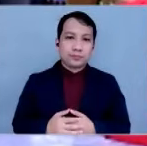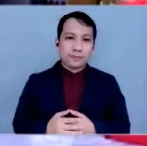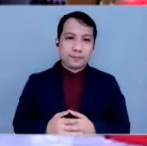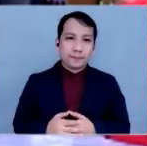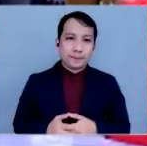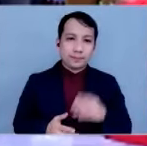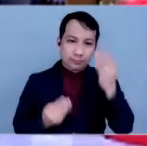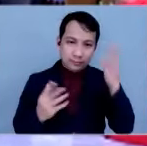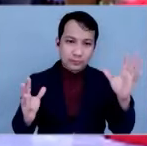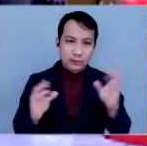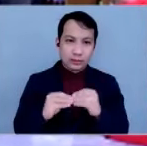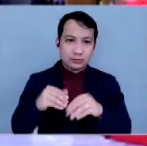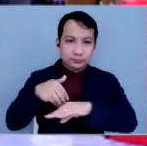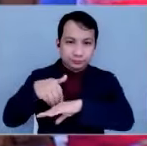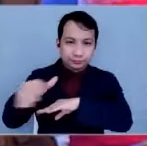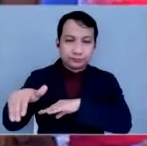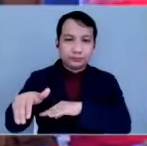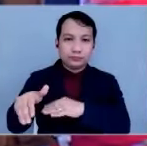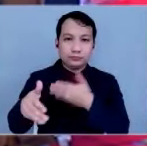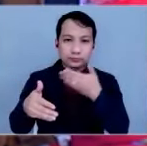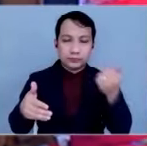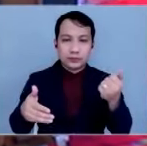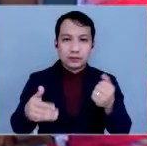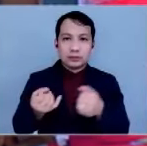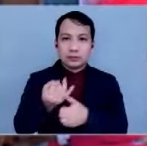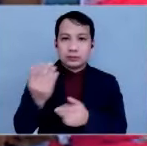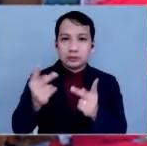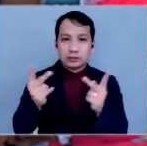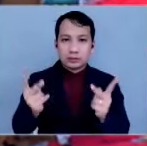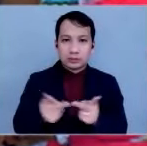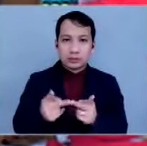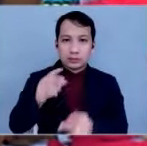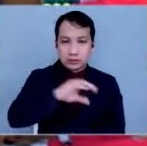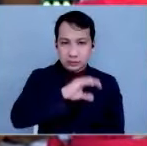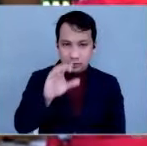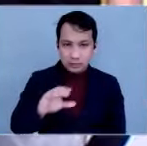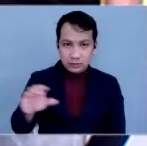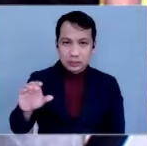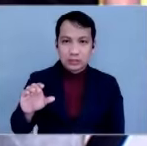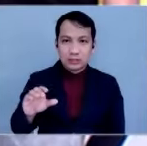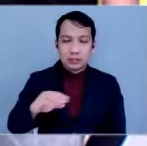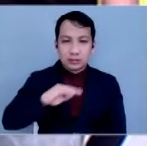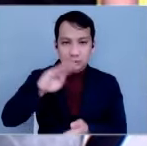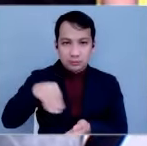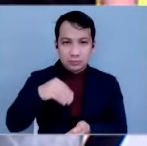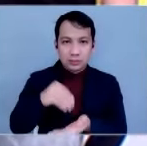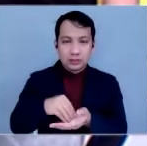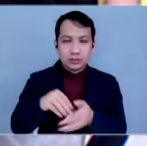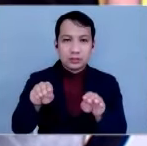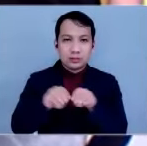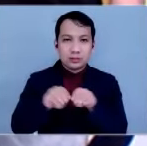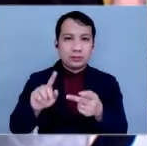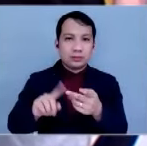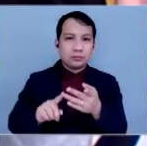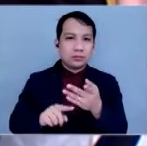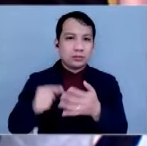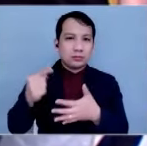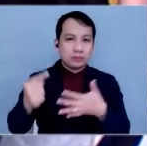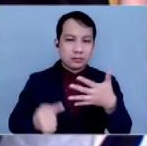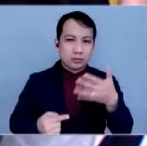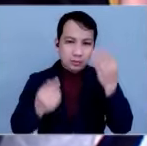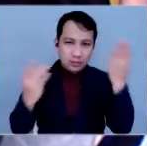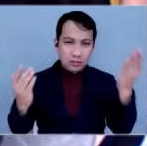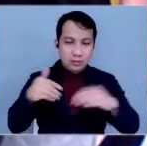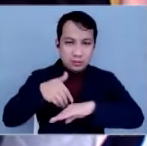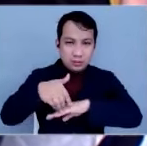Kabilang po sa mga pinadalahan ng tulong ang ilang lugar sa Kainta, sa Mandaluyong, sa Marikina at iba pa.